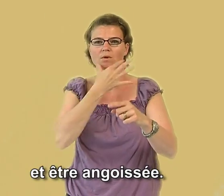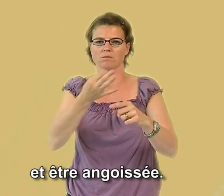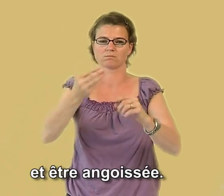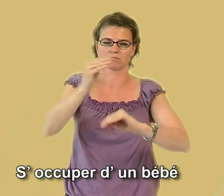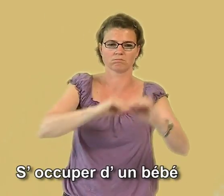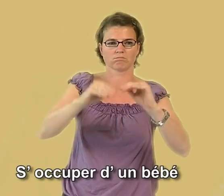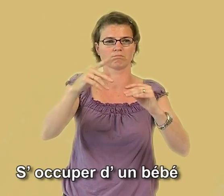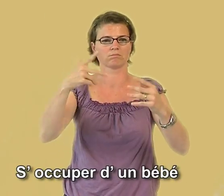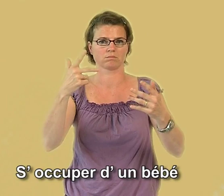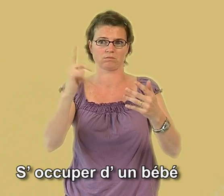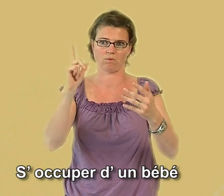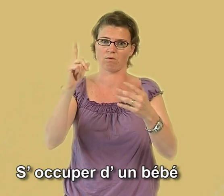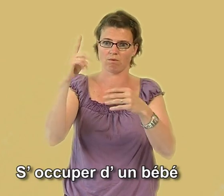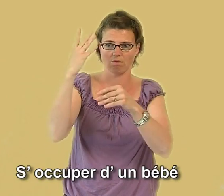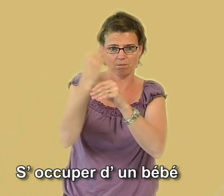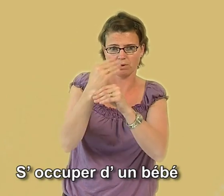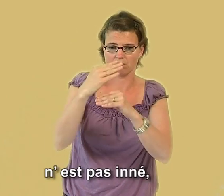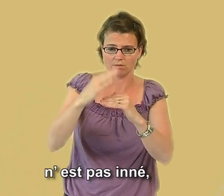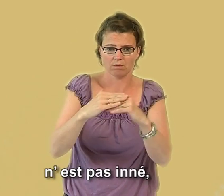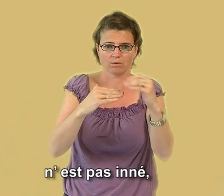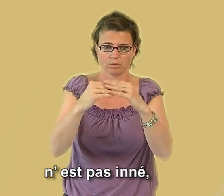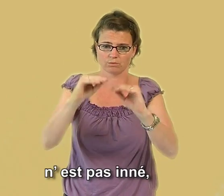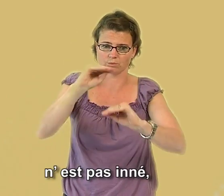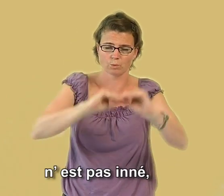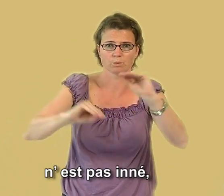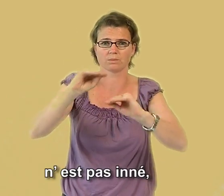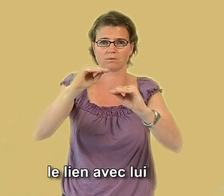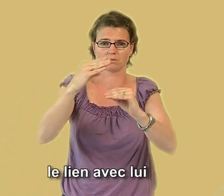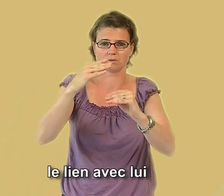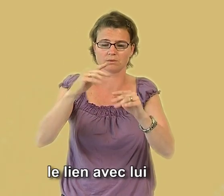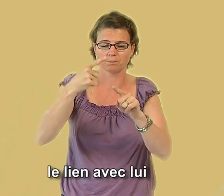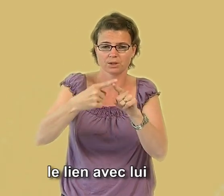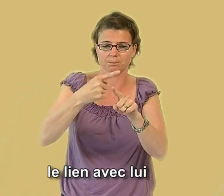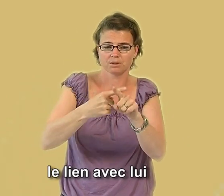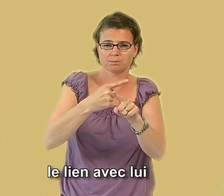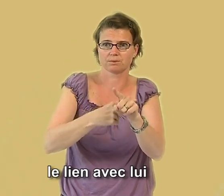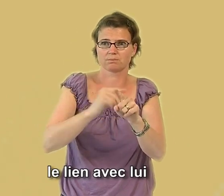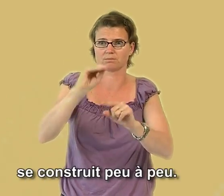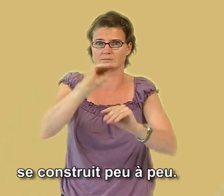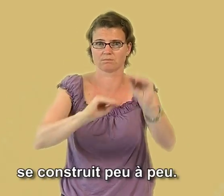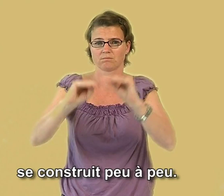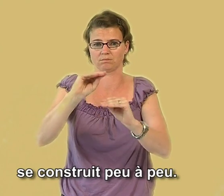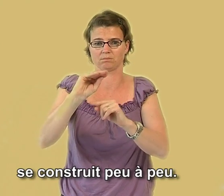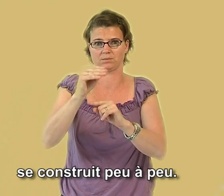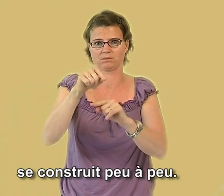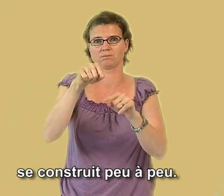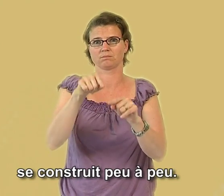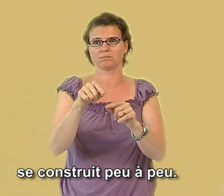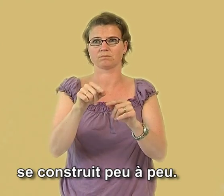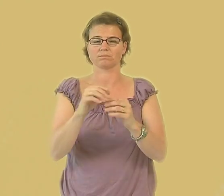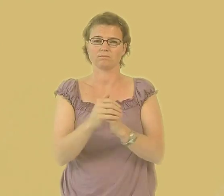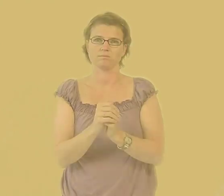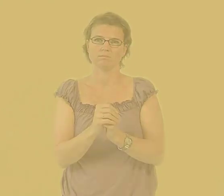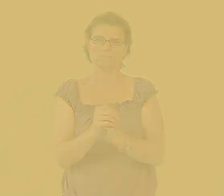angoisser. S'occuper d'un bébé n'est pas inné. La relation se construit petit à petit.